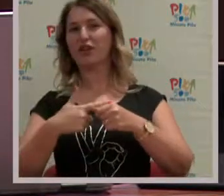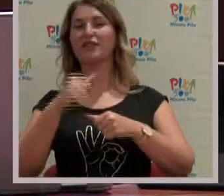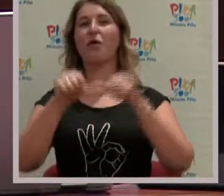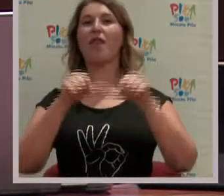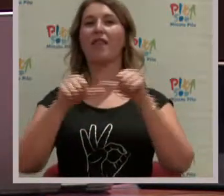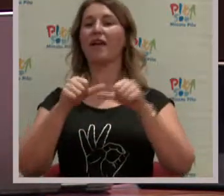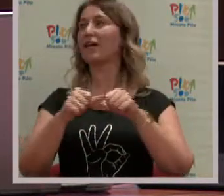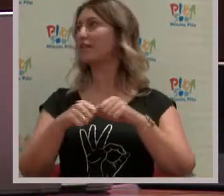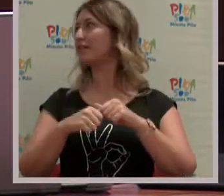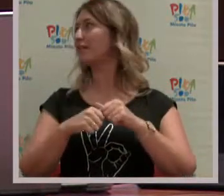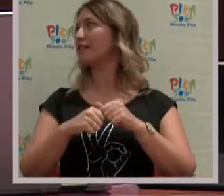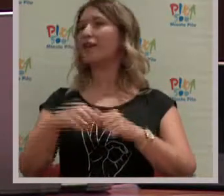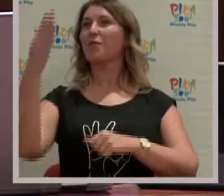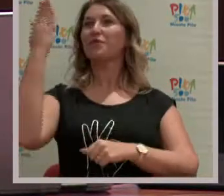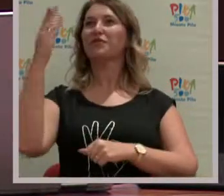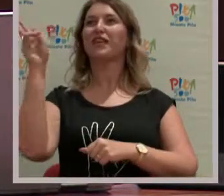sesję moją mamę i siostrą.